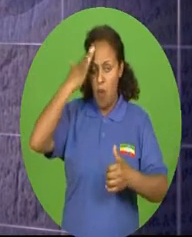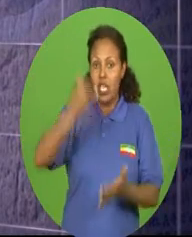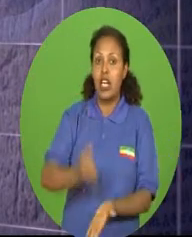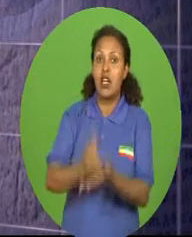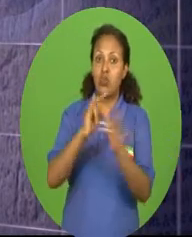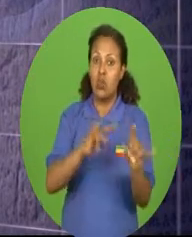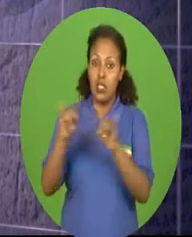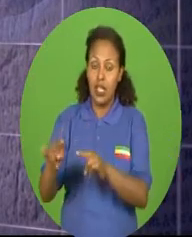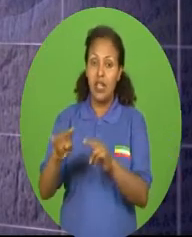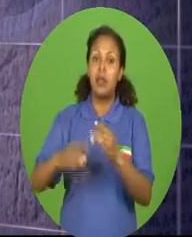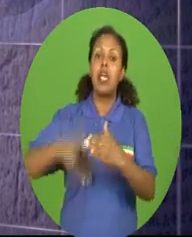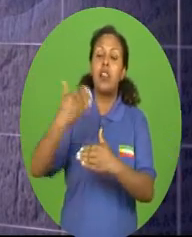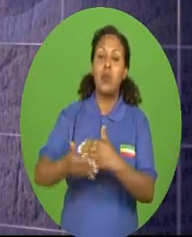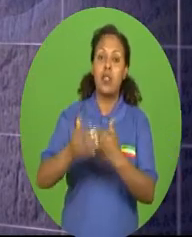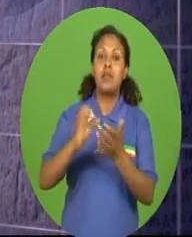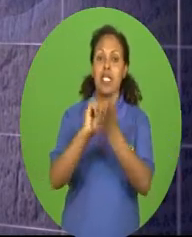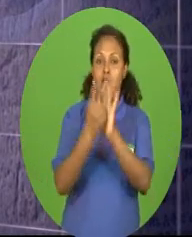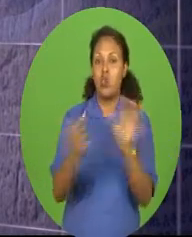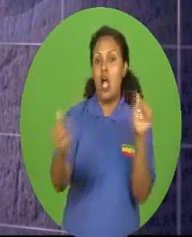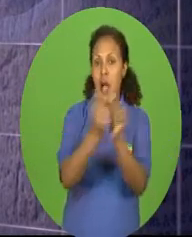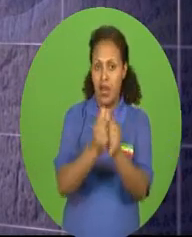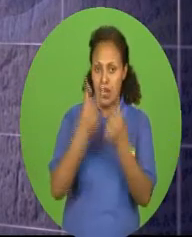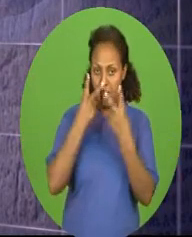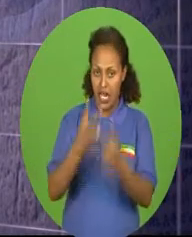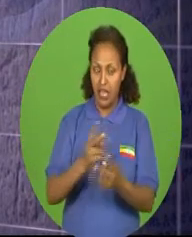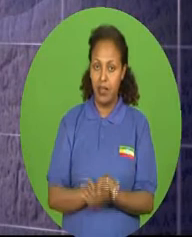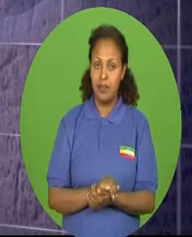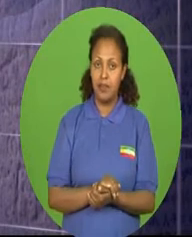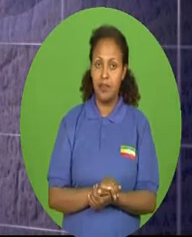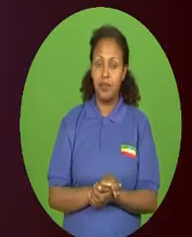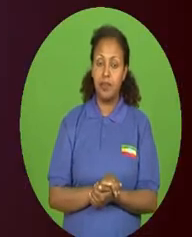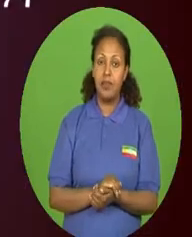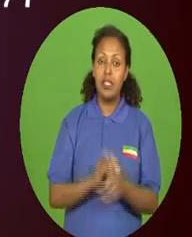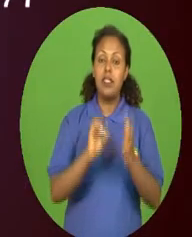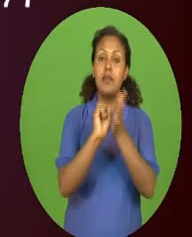ለማወቅ ይረዳችሁ ዘንድ የሚከተሉትን ምሳሌዎች አብረን እንመልከት።